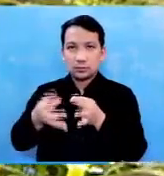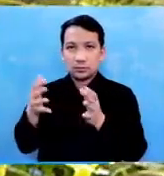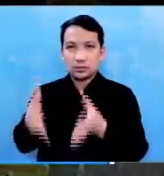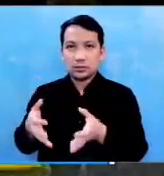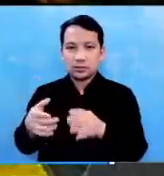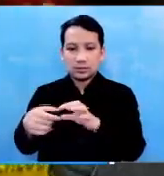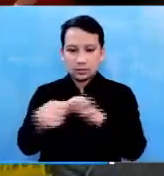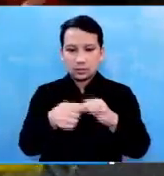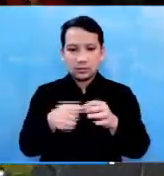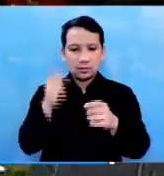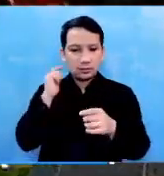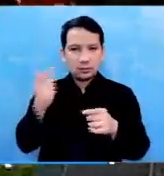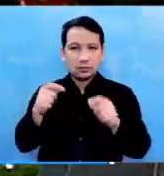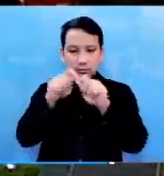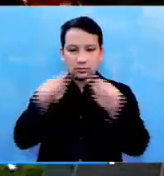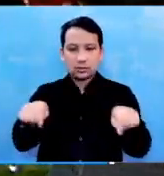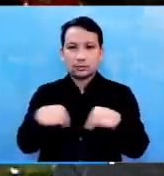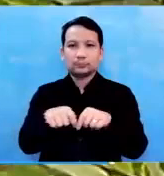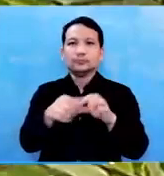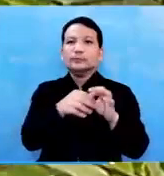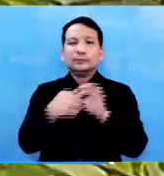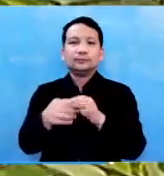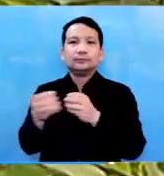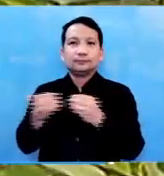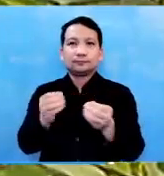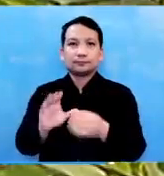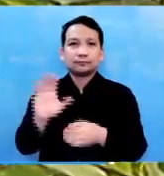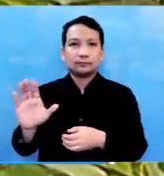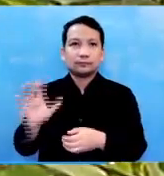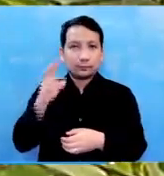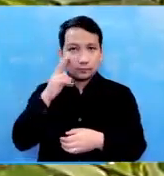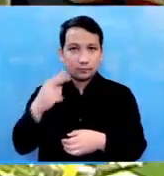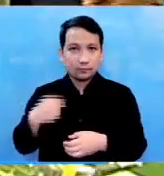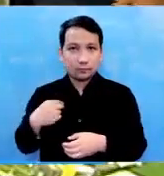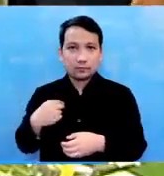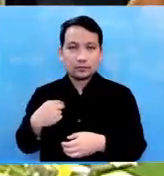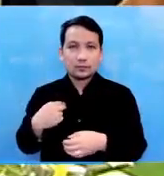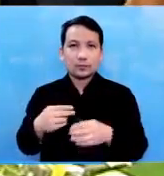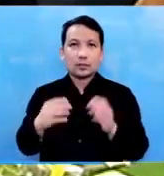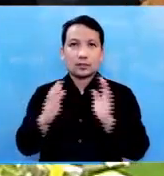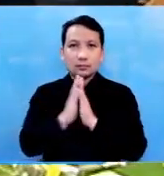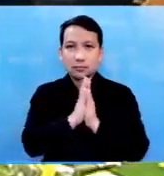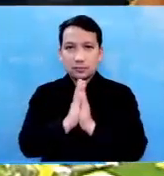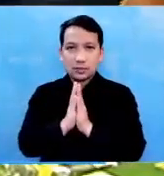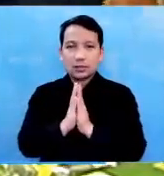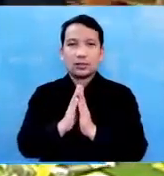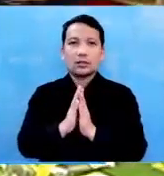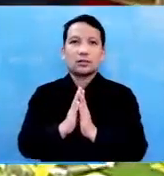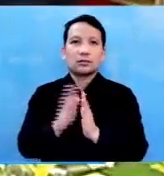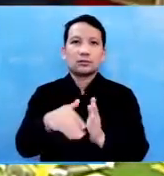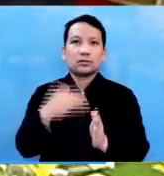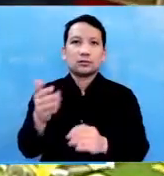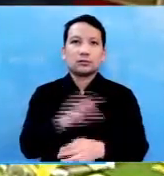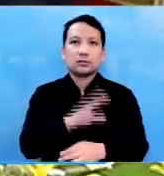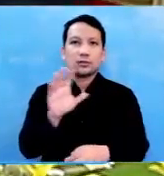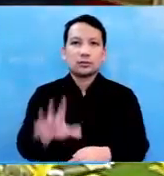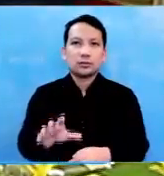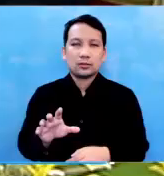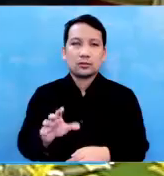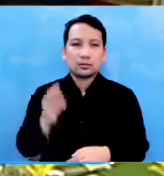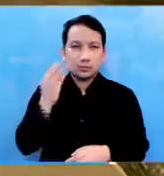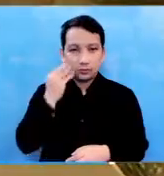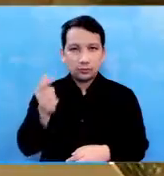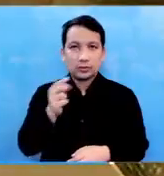Triangle Syndicate na nasa likod din umano ng operasyon ng droga sa Vietnam at Myanmar. Nagbabalita mula sa frontline,